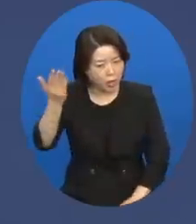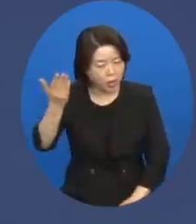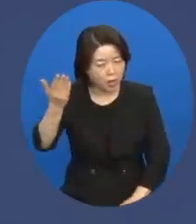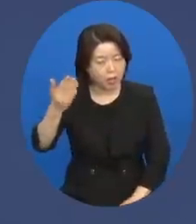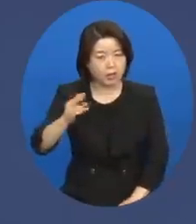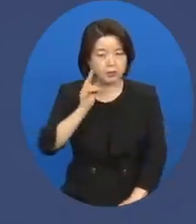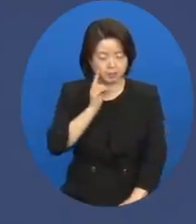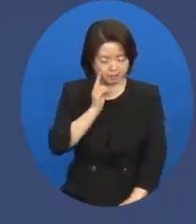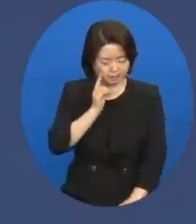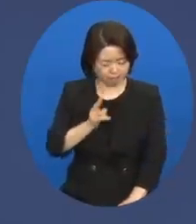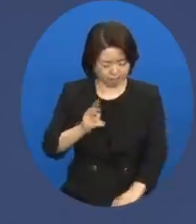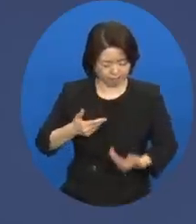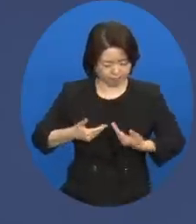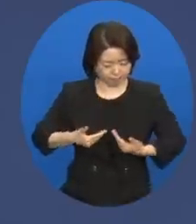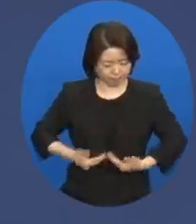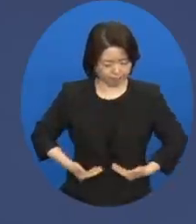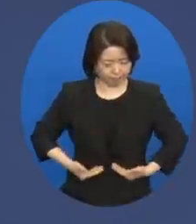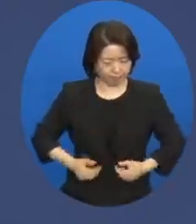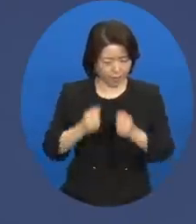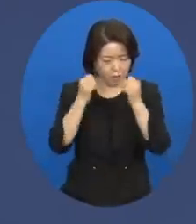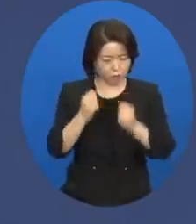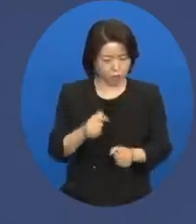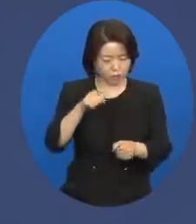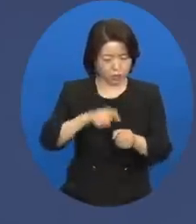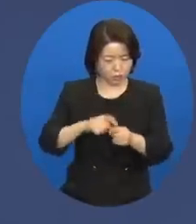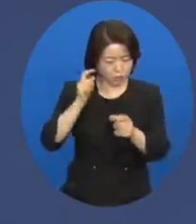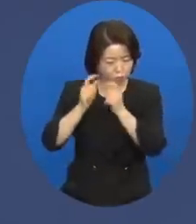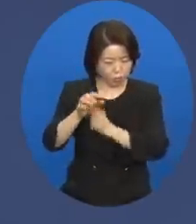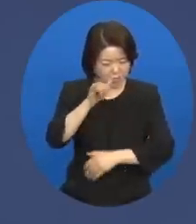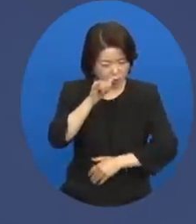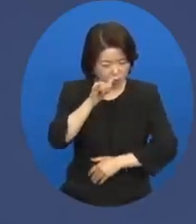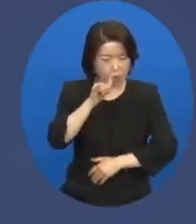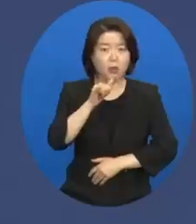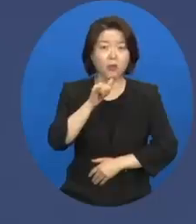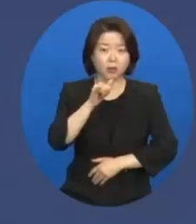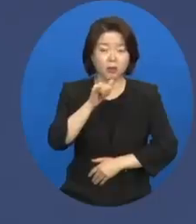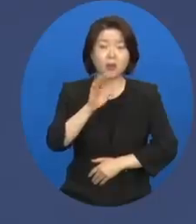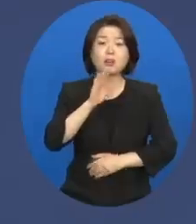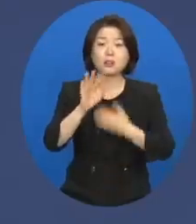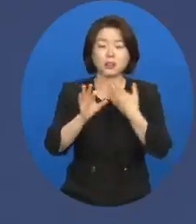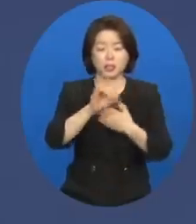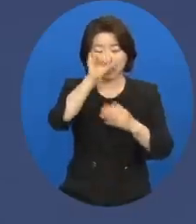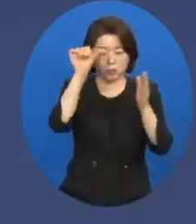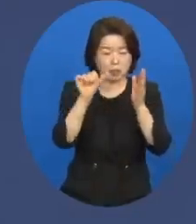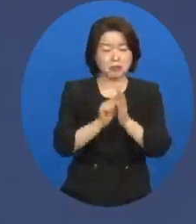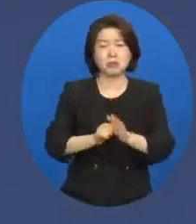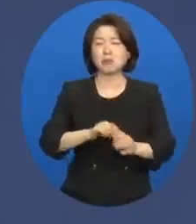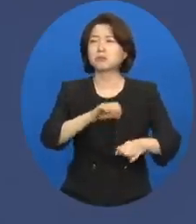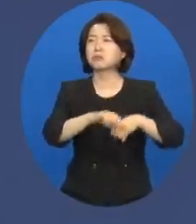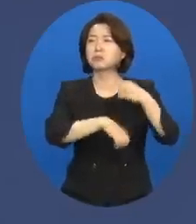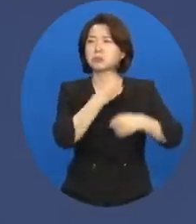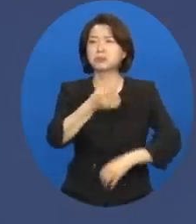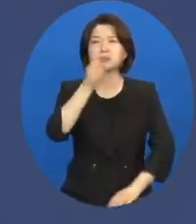심각하게 존재적인 고민을 해보았더라면 인생 그냥 대강 살 수가 없습니다.